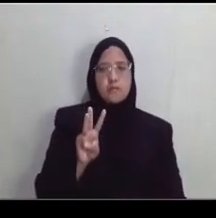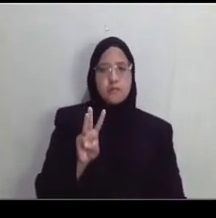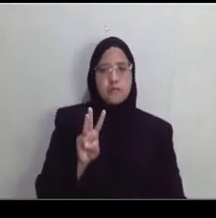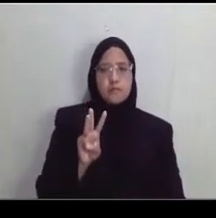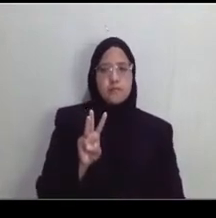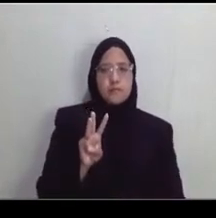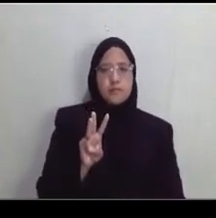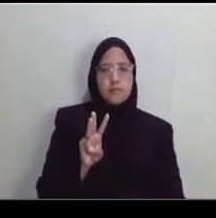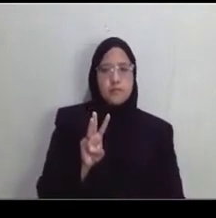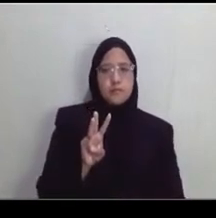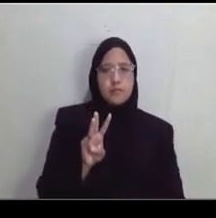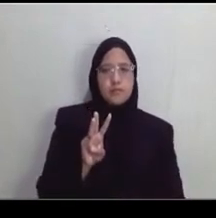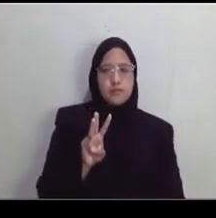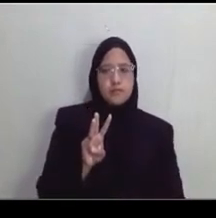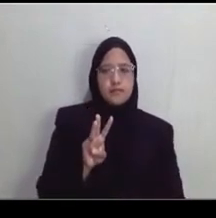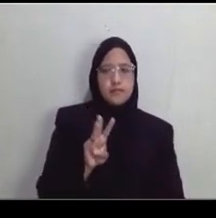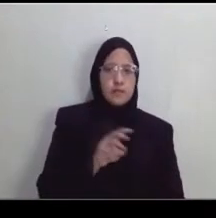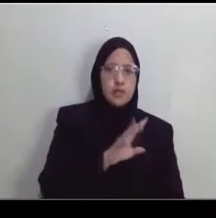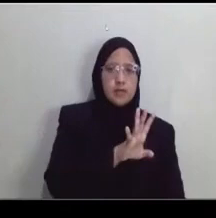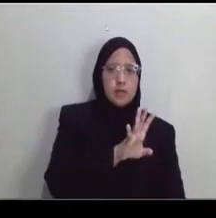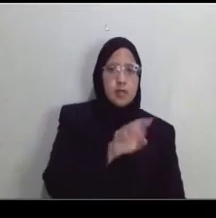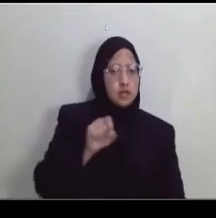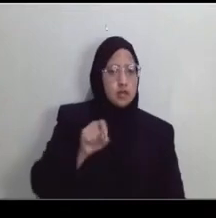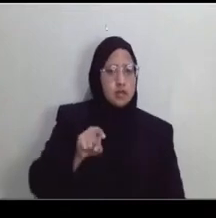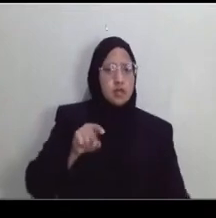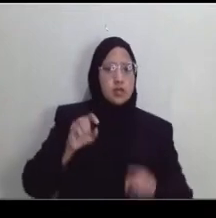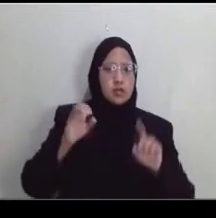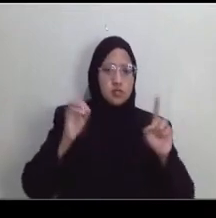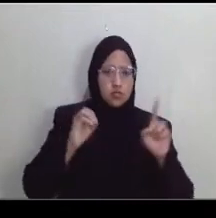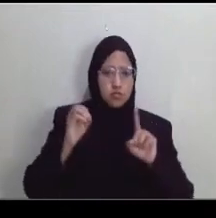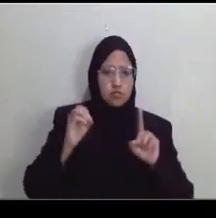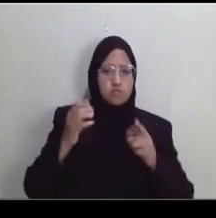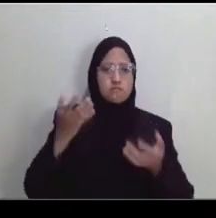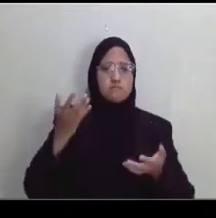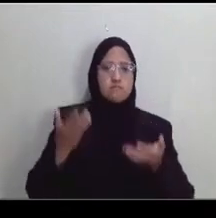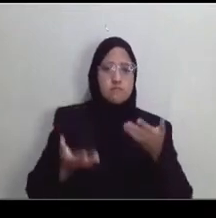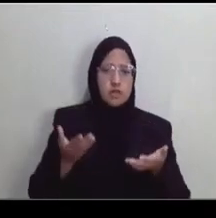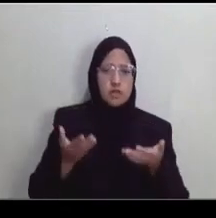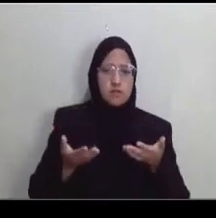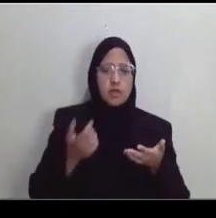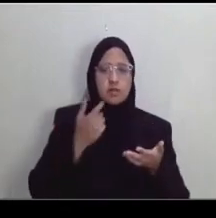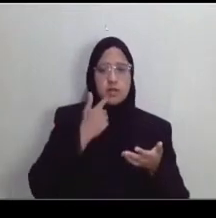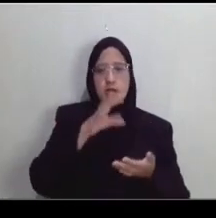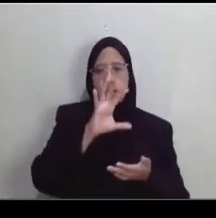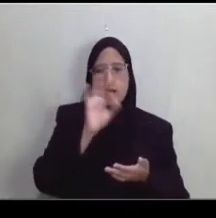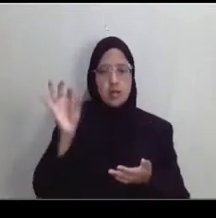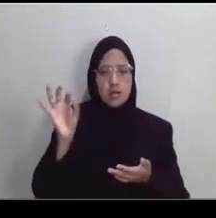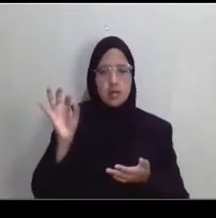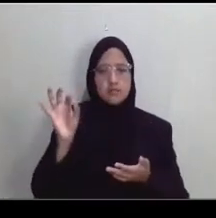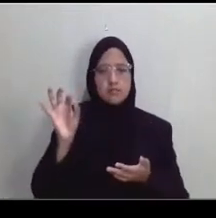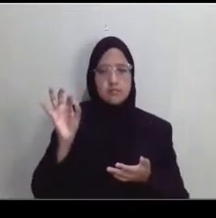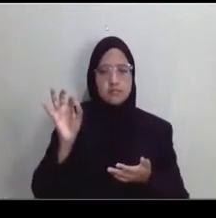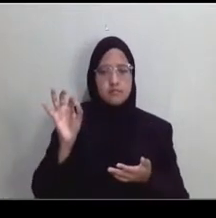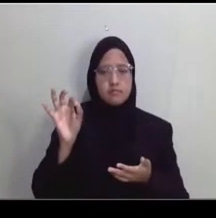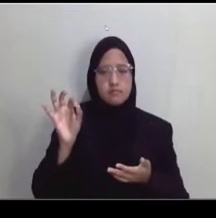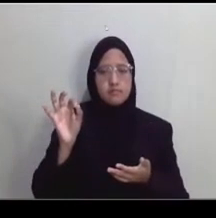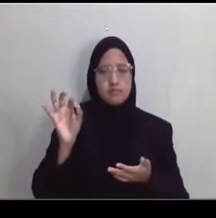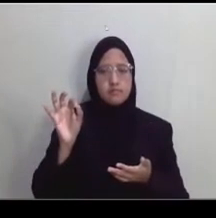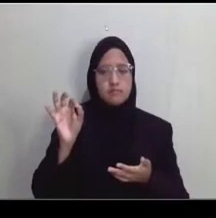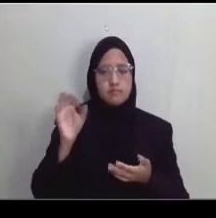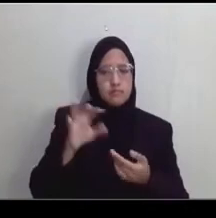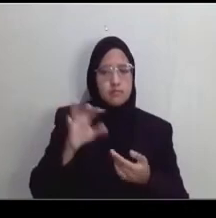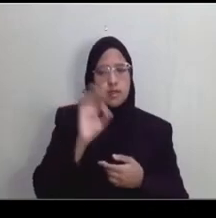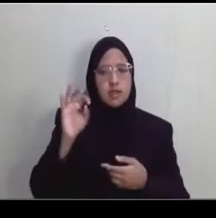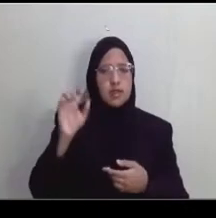2023 51 menb terhad danbinya tidak dipertimbangkan lebih